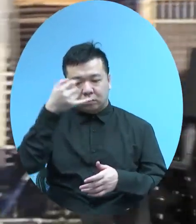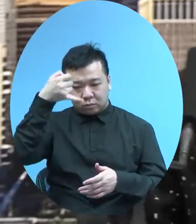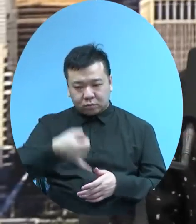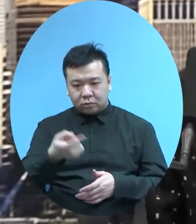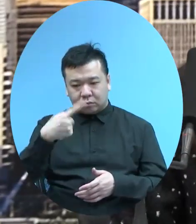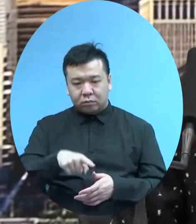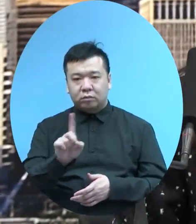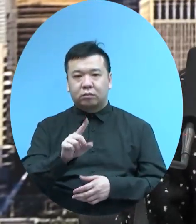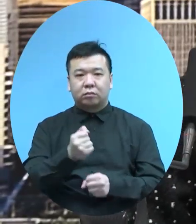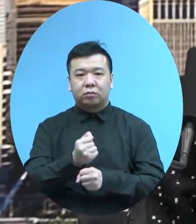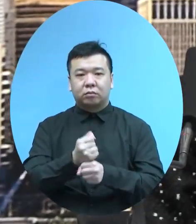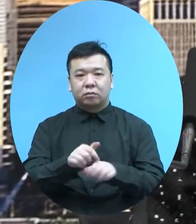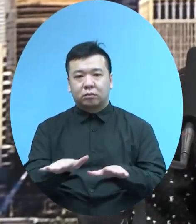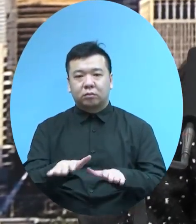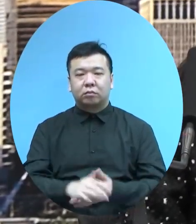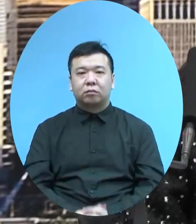跟進啦。咁樣，